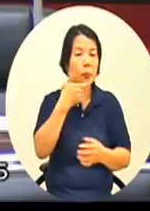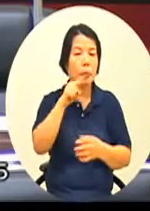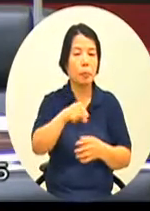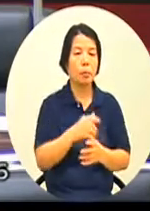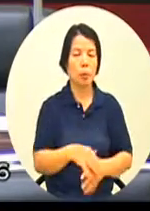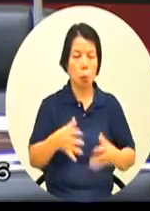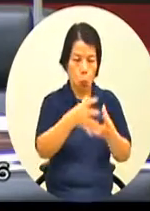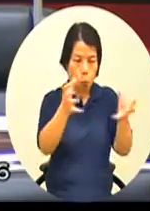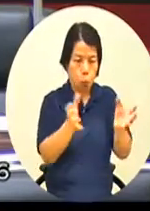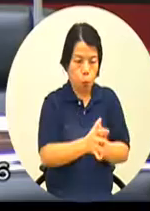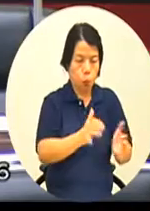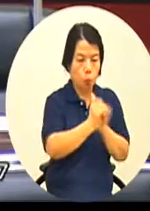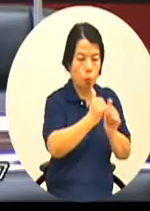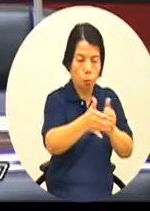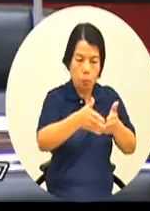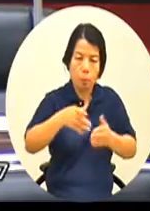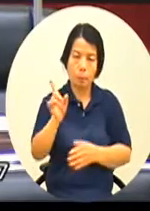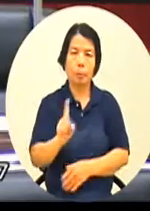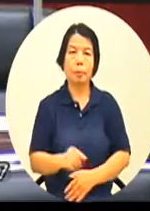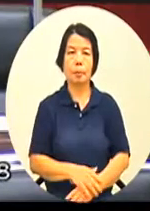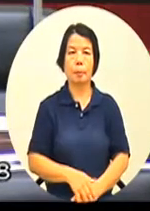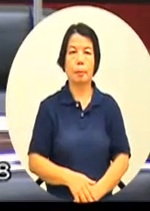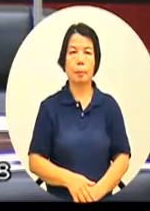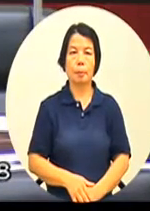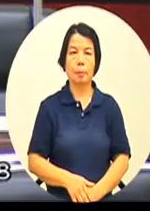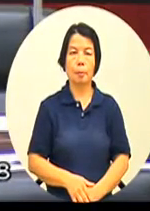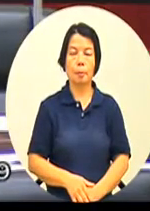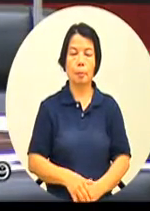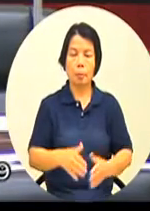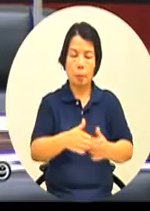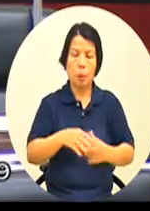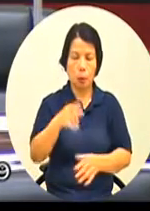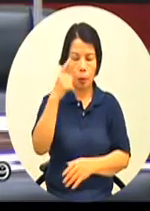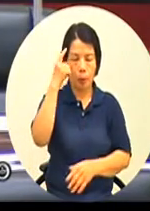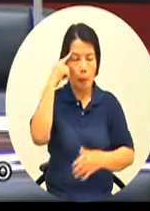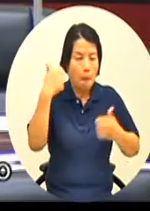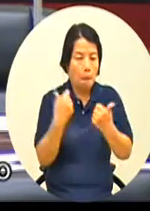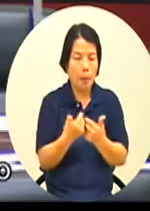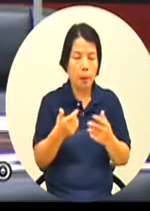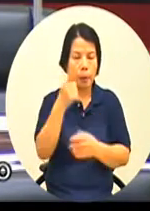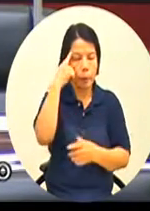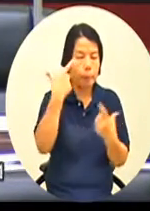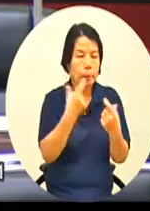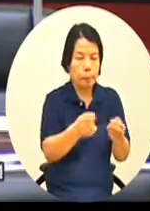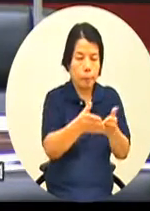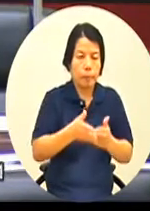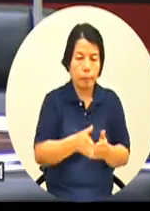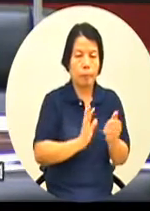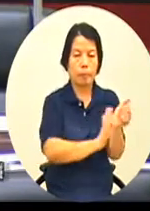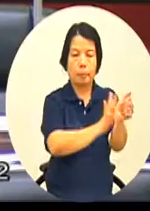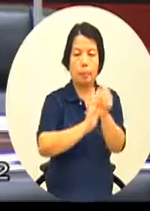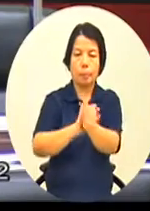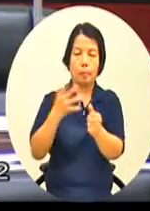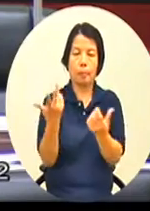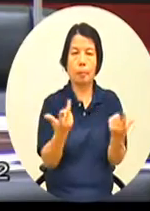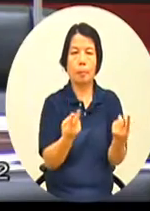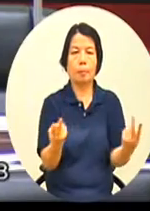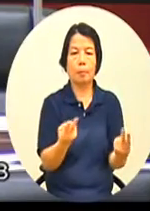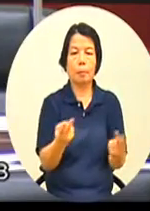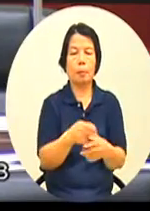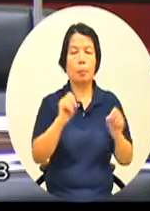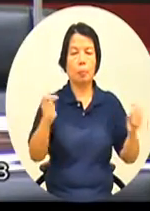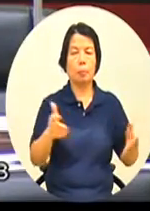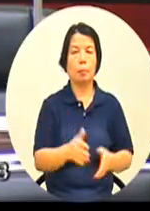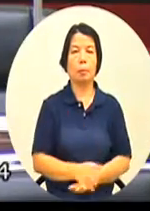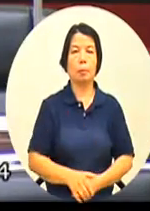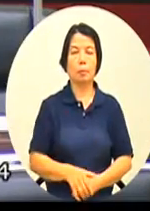什么。所以根本上反破迁团体跟支持拆迁的代表，它是有两种不一样的讲法，那